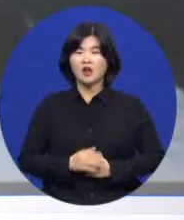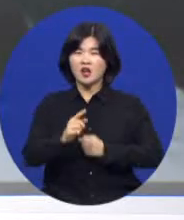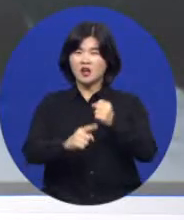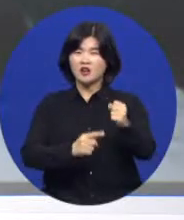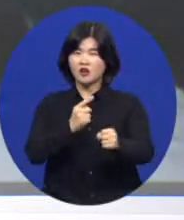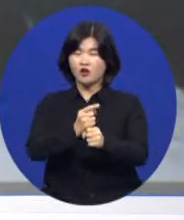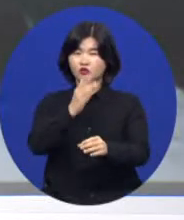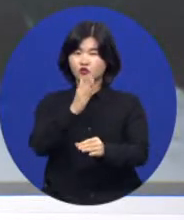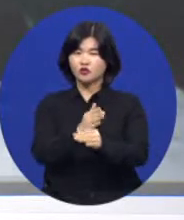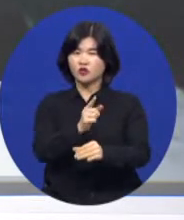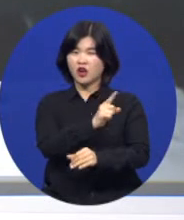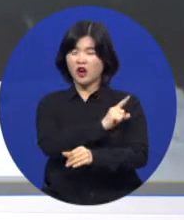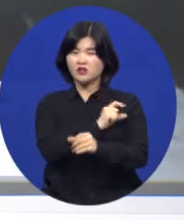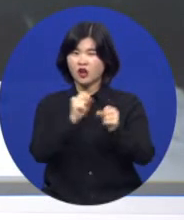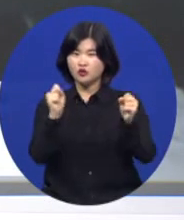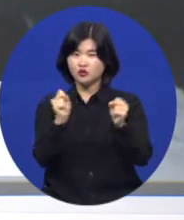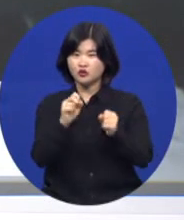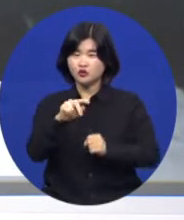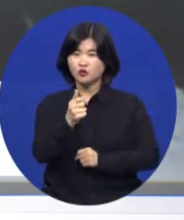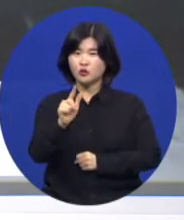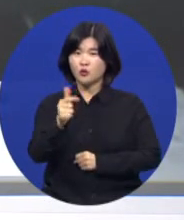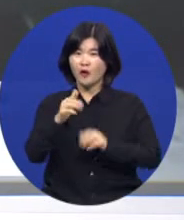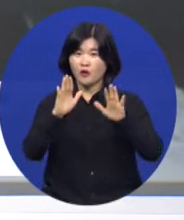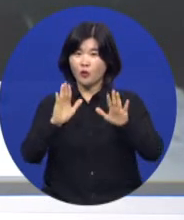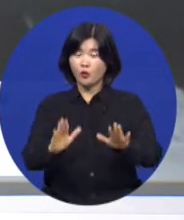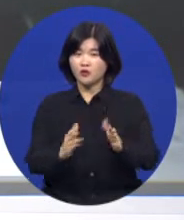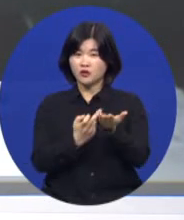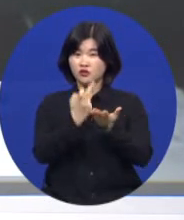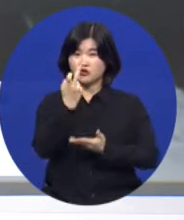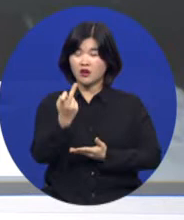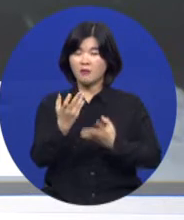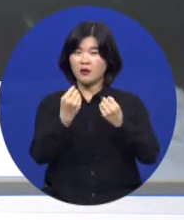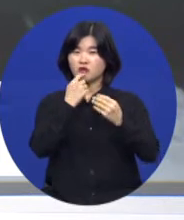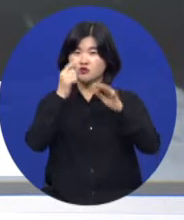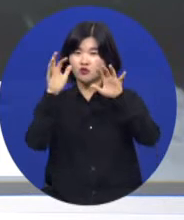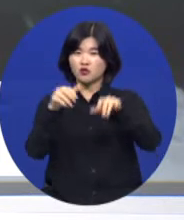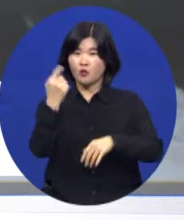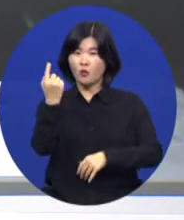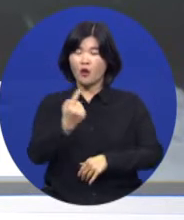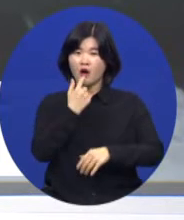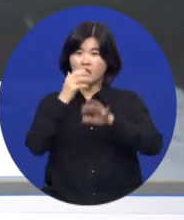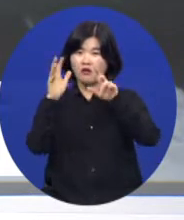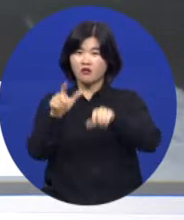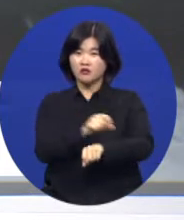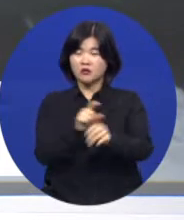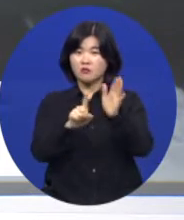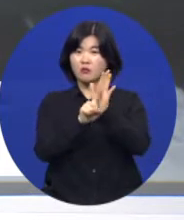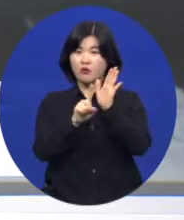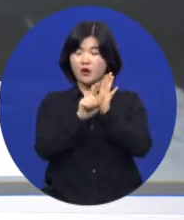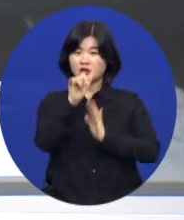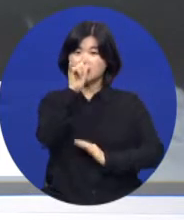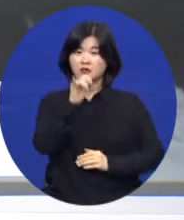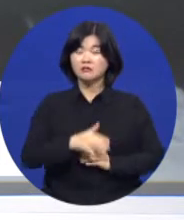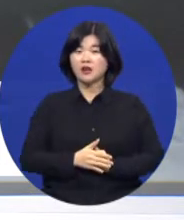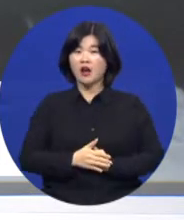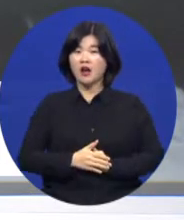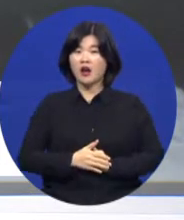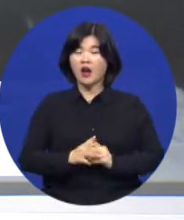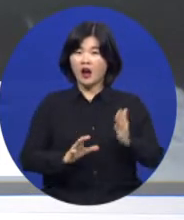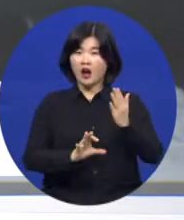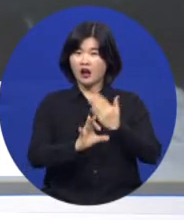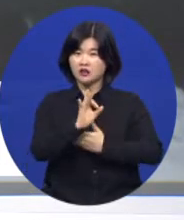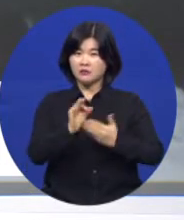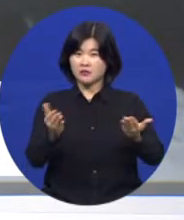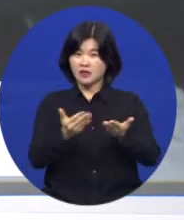1년 중에 가장 춥다는 소한인 오늘 제주 산지에는 많은 눈이 내리면서 대설특보가 발효됐습니다. 특히 아침